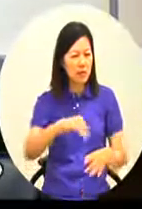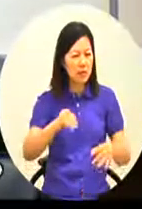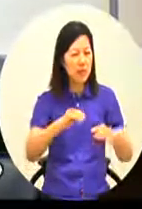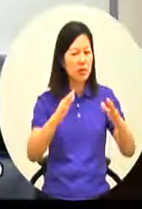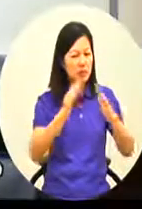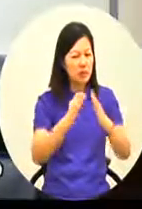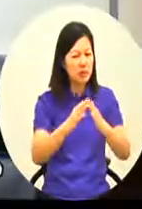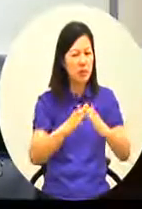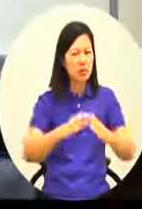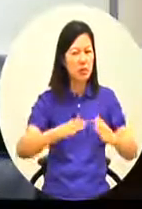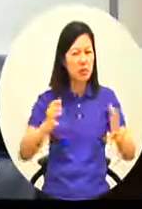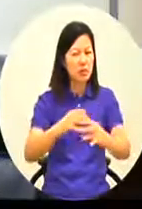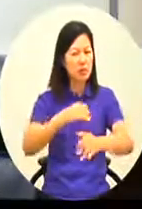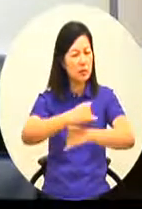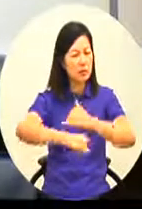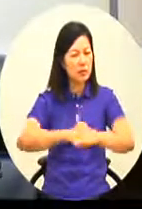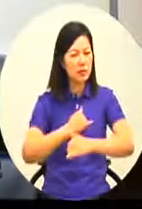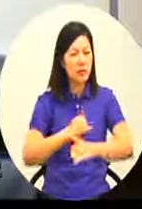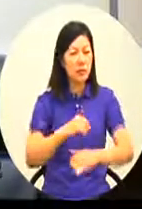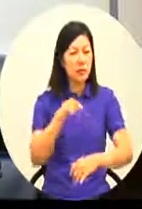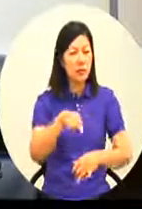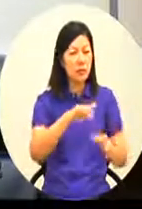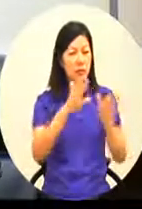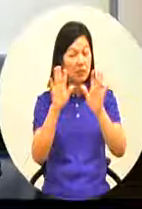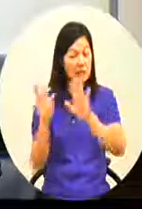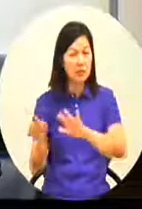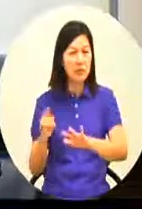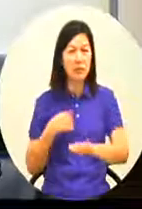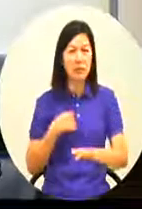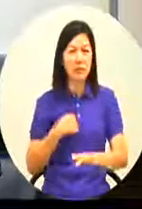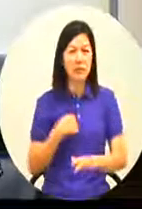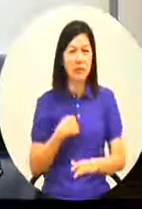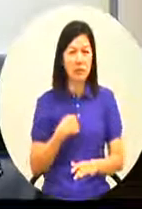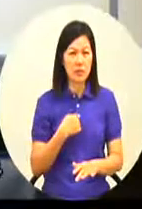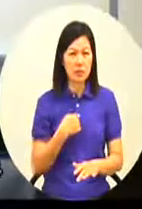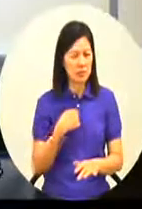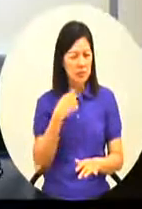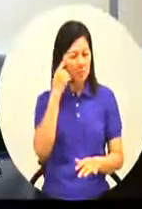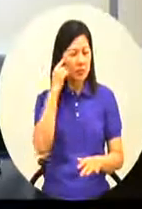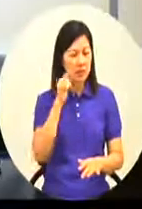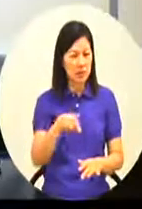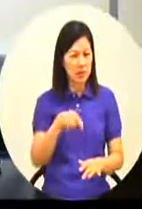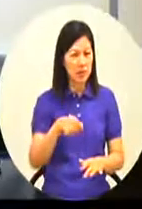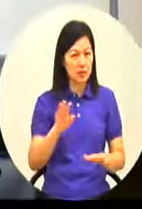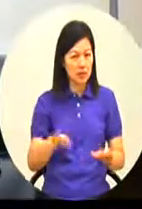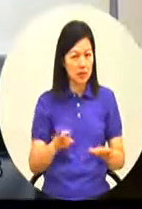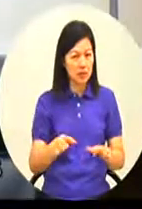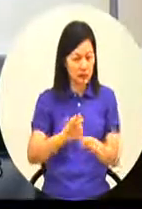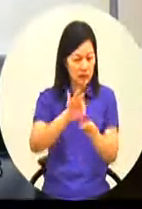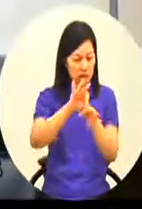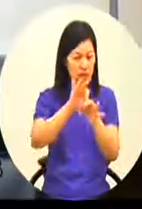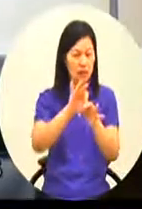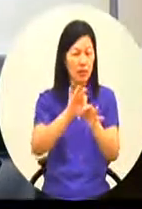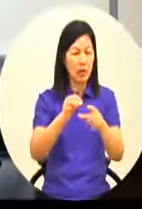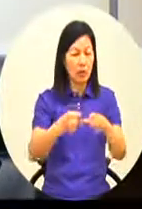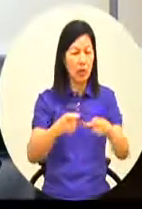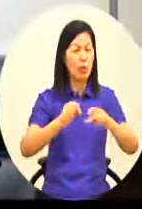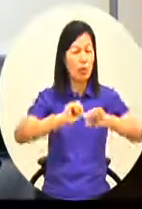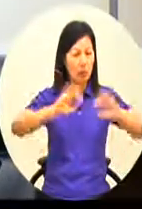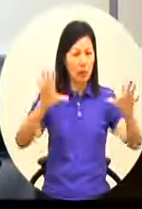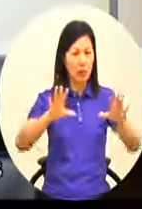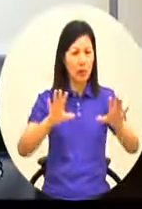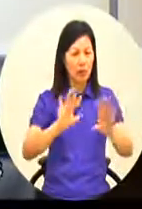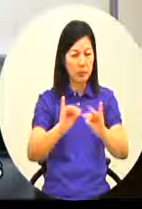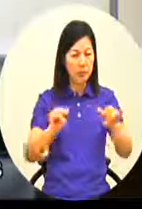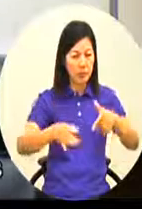种情形之下，就是因为我们现在调涨的这个公告限、公告限、公告